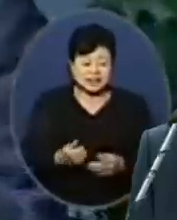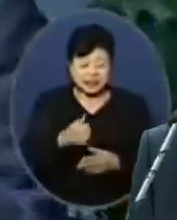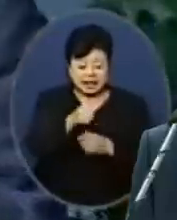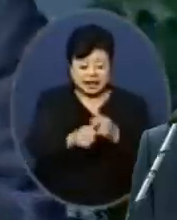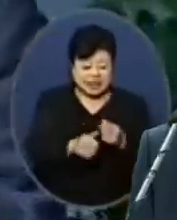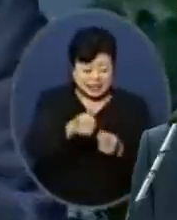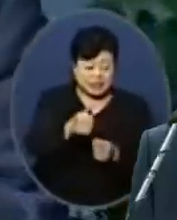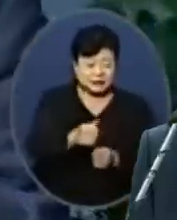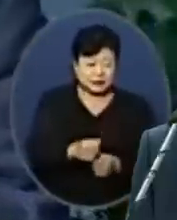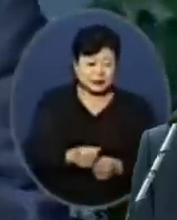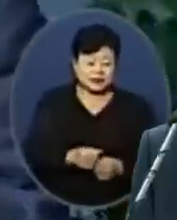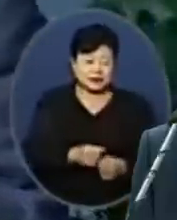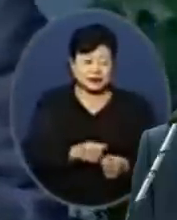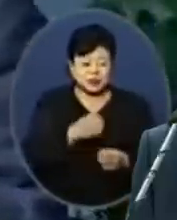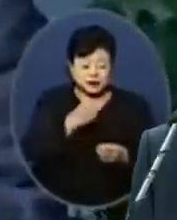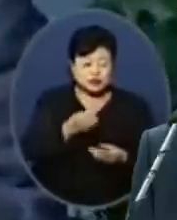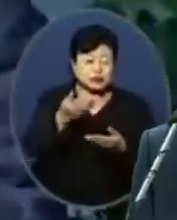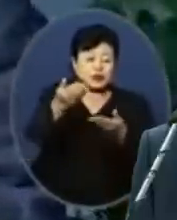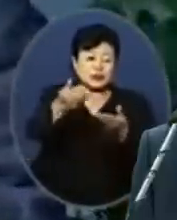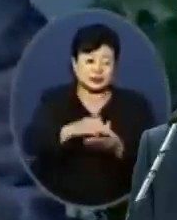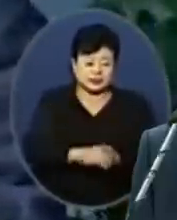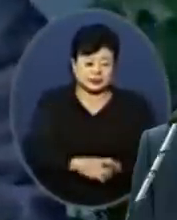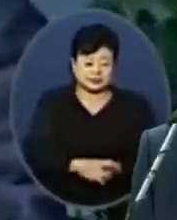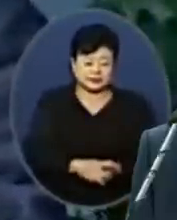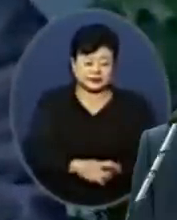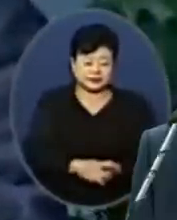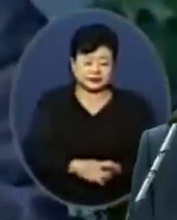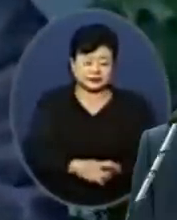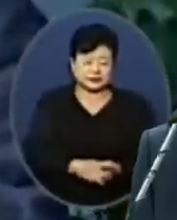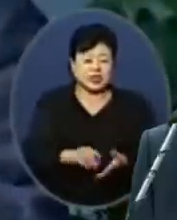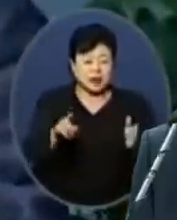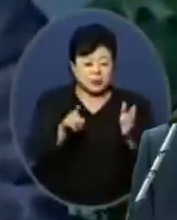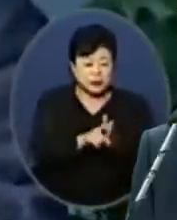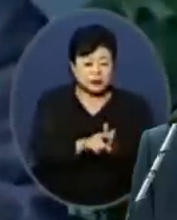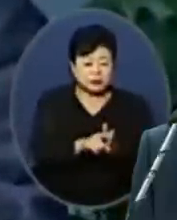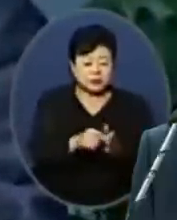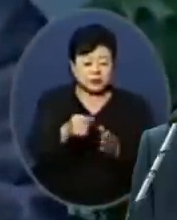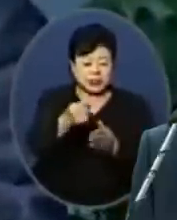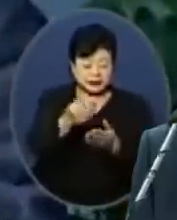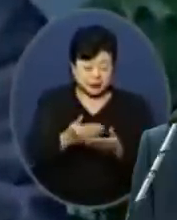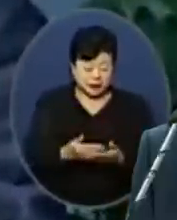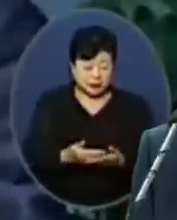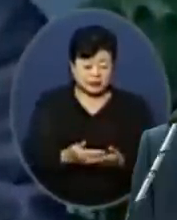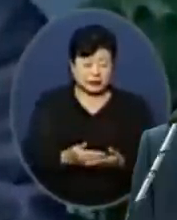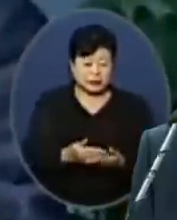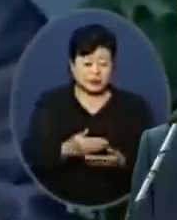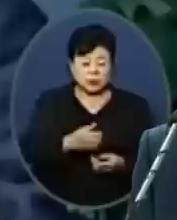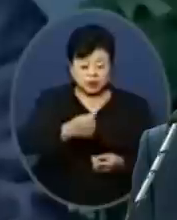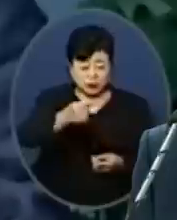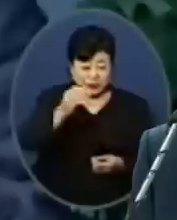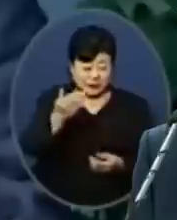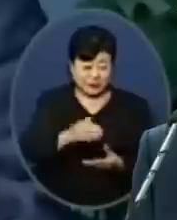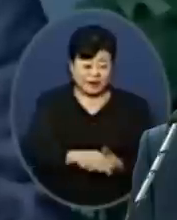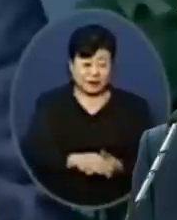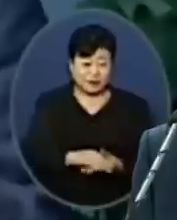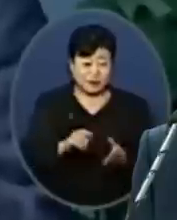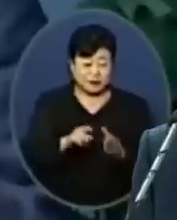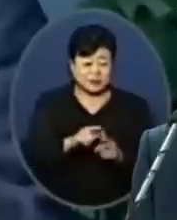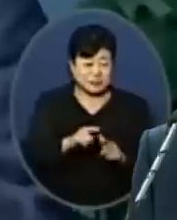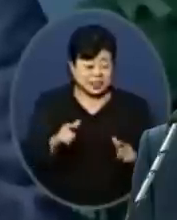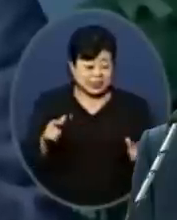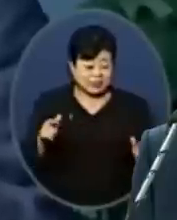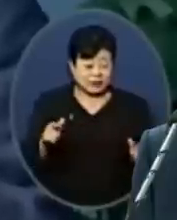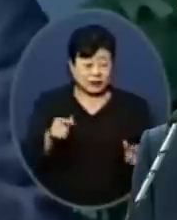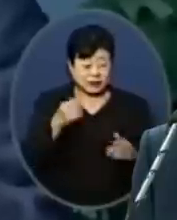하나님이 그렇게 여러분에게 축복을 해놓은 것입니다. 그것을 믿음으로 받아들이면 여러분 것이 되는 것입니다.